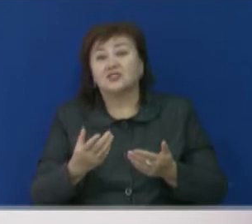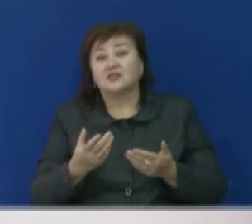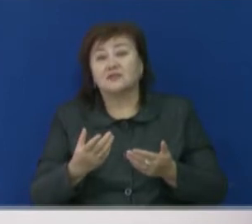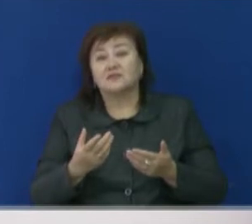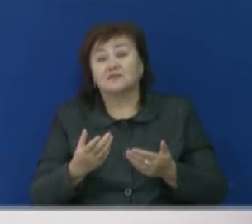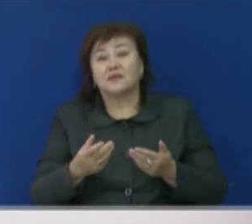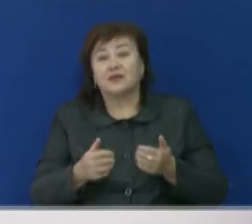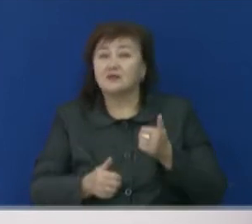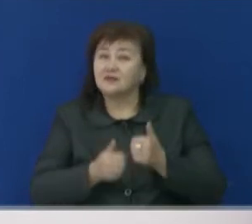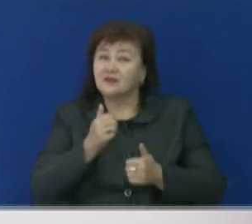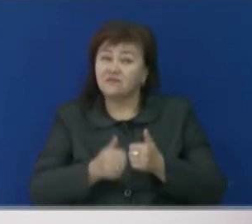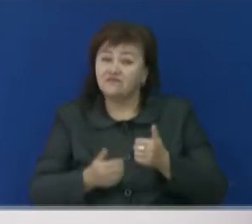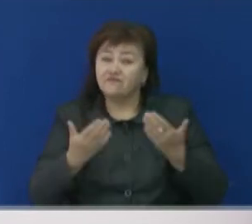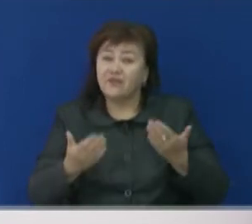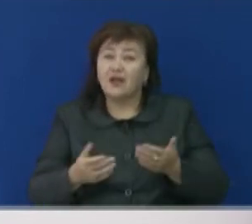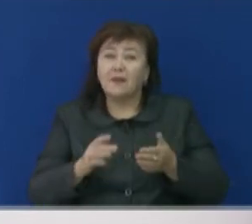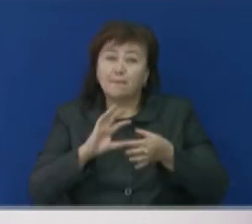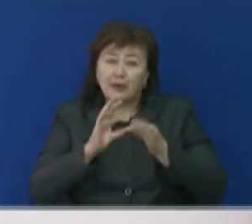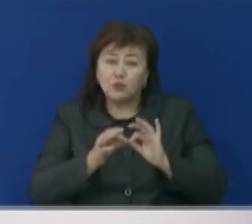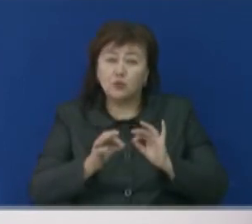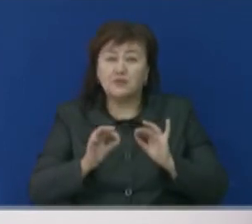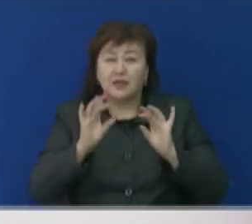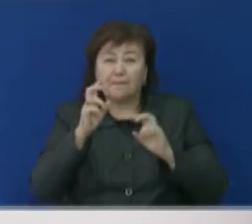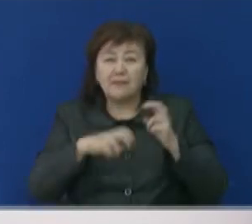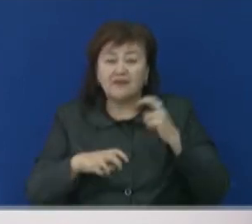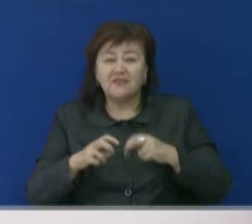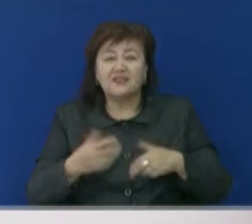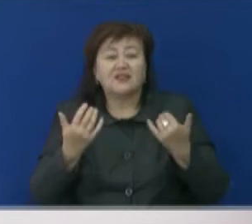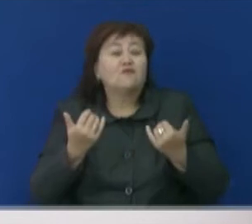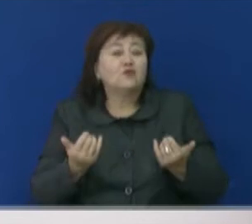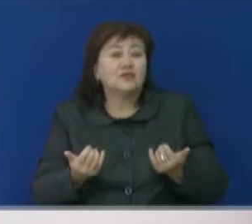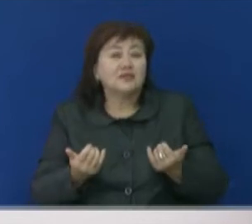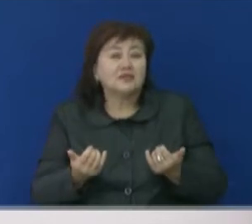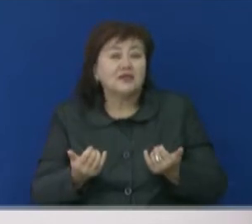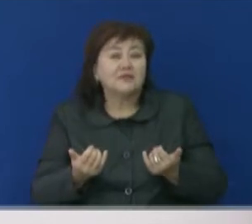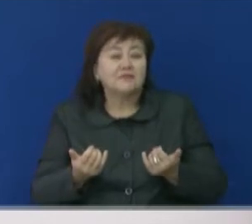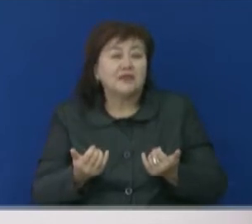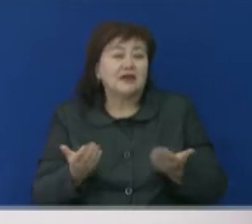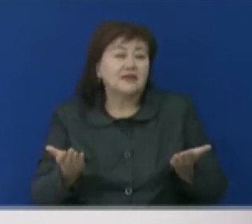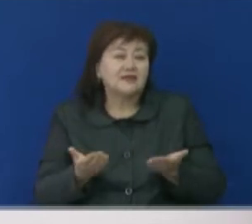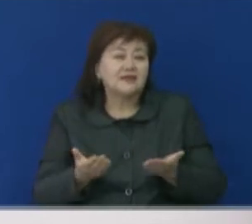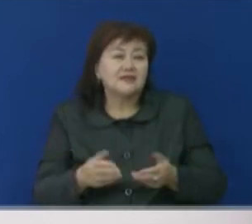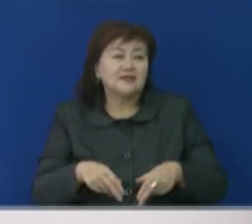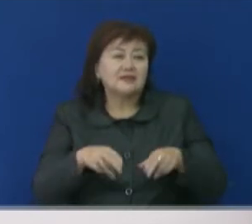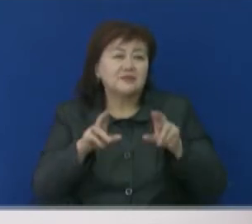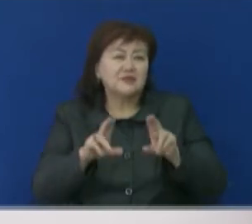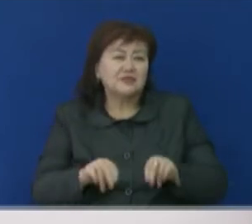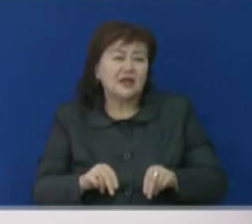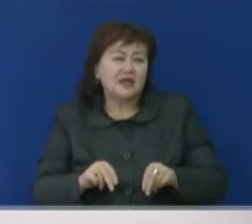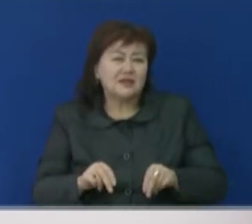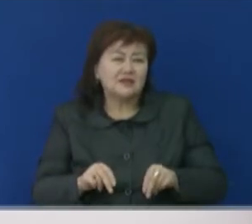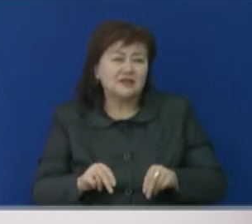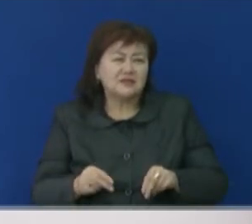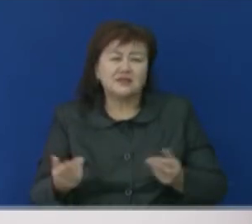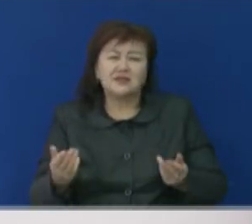нарықтарындағы бәсекелестік жай-күйіне талдау жүргізді. Ұлттық орталық үстем жағдайға ие бола отырып, кейбір қызметтердің бағасын көтерген.